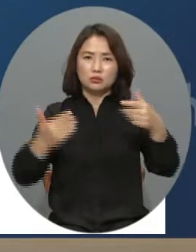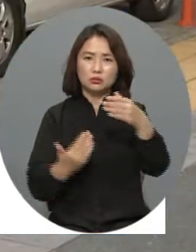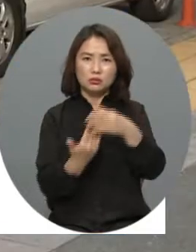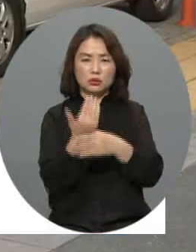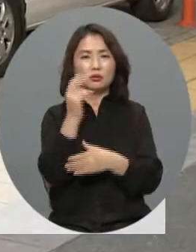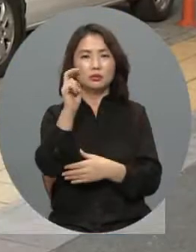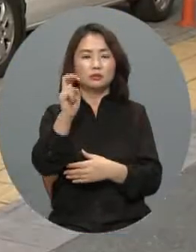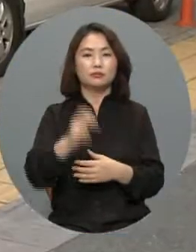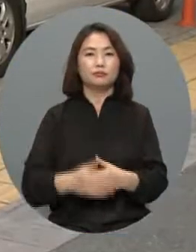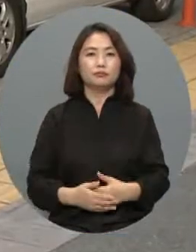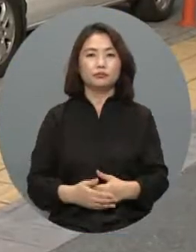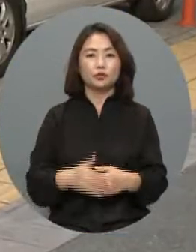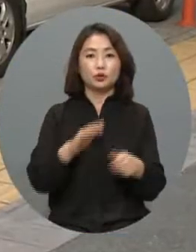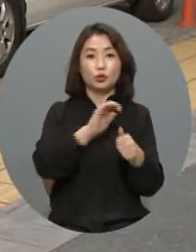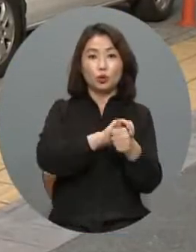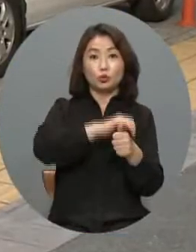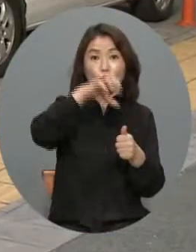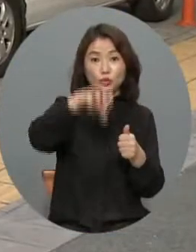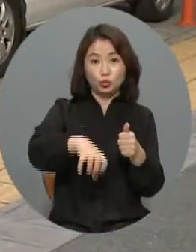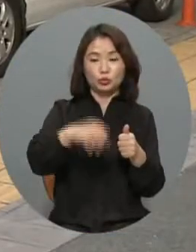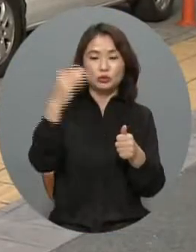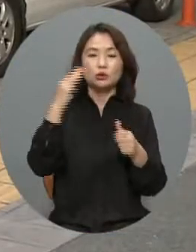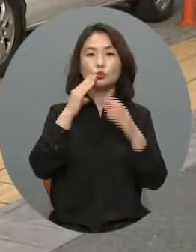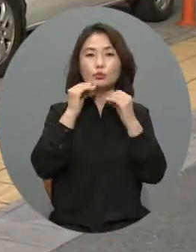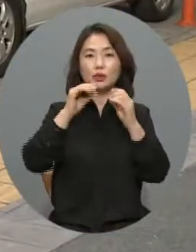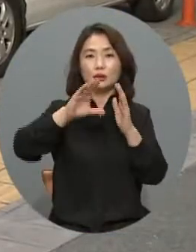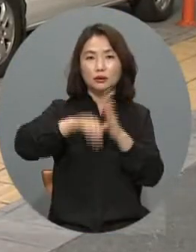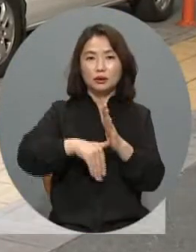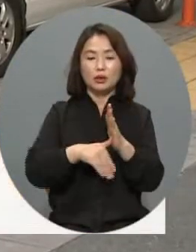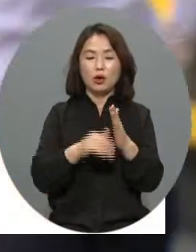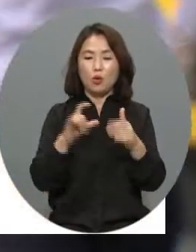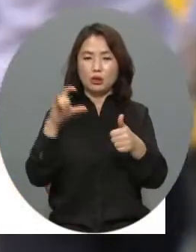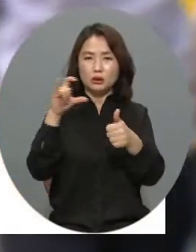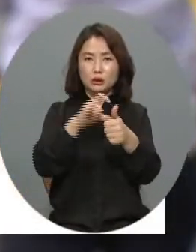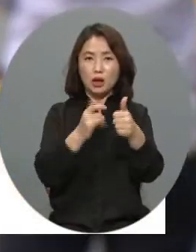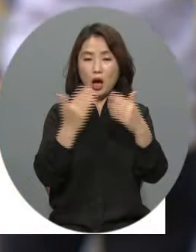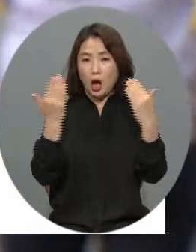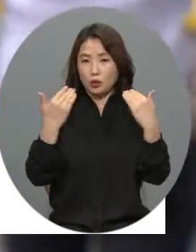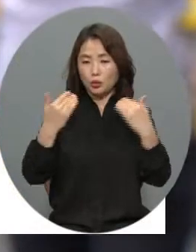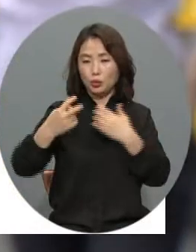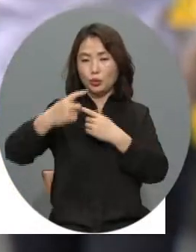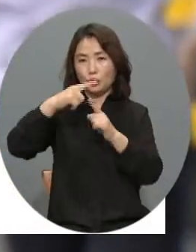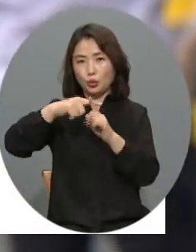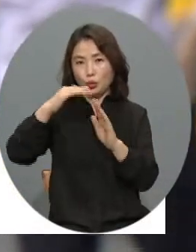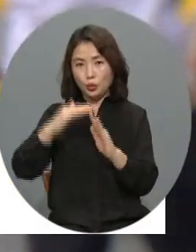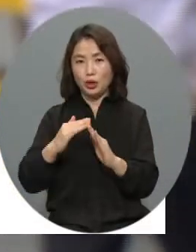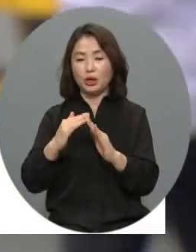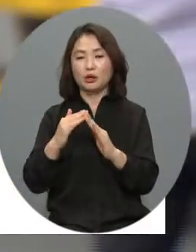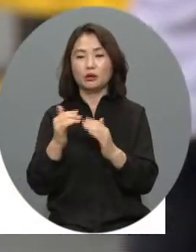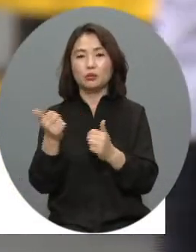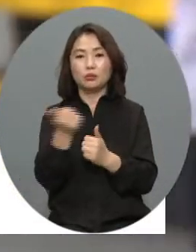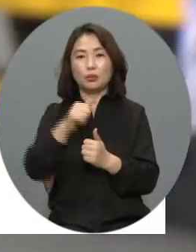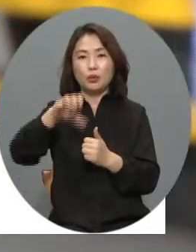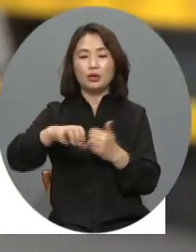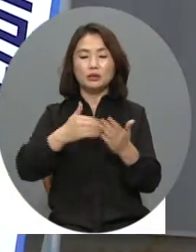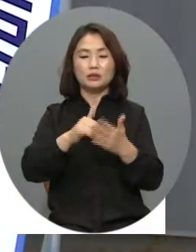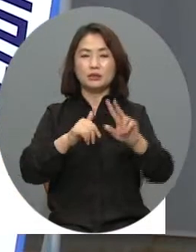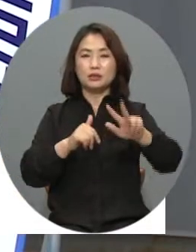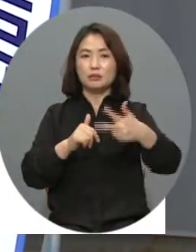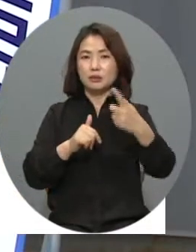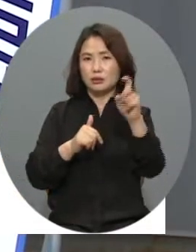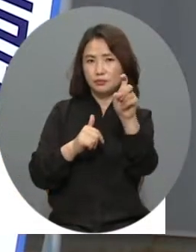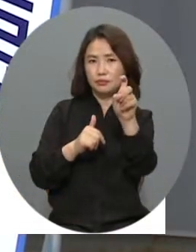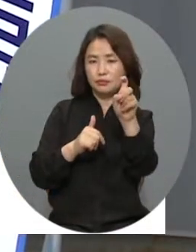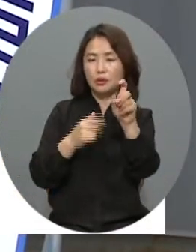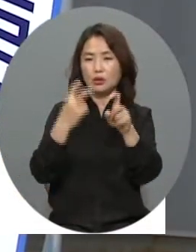생각됩니다. 경주에서도 지난 주말 동안 확진자가 나온 학교와 교회, 지역사회 접촉자 710여 명에